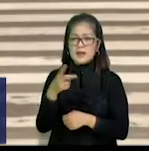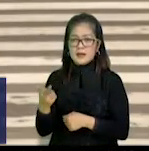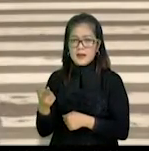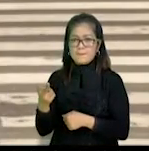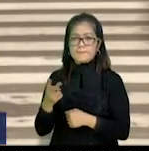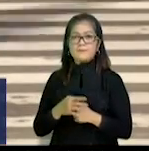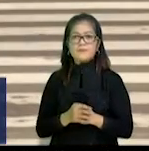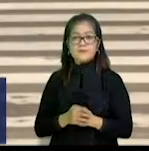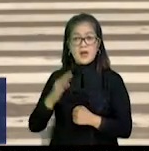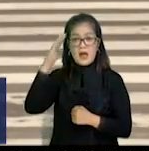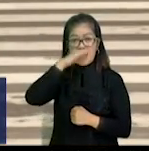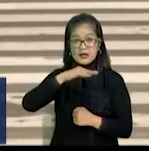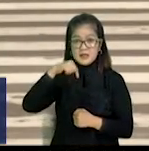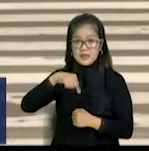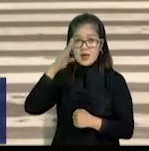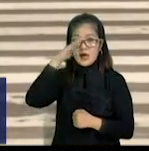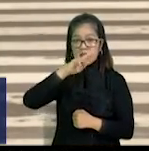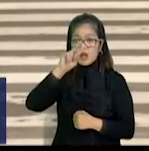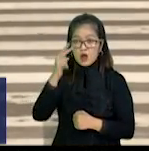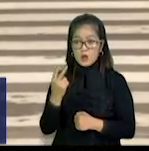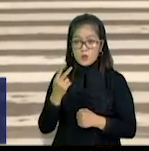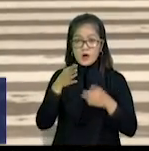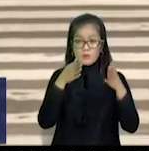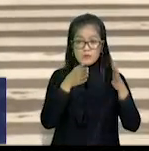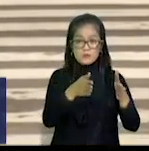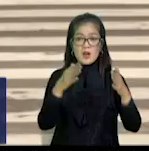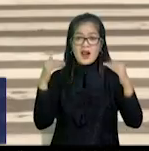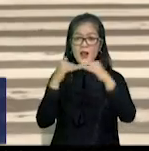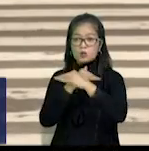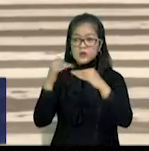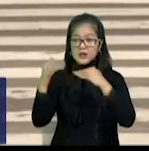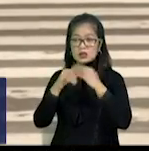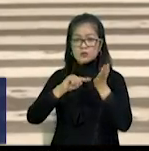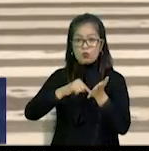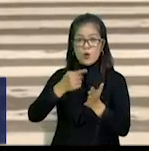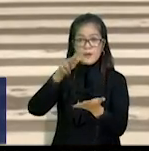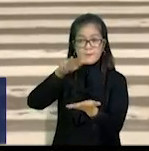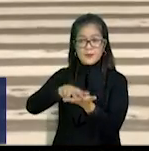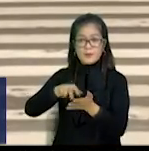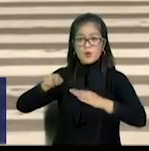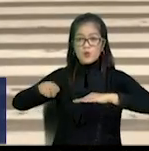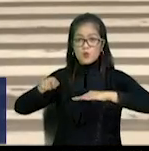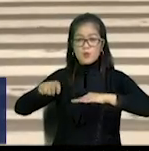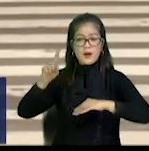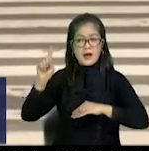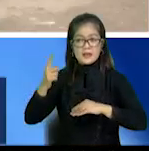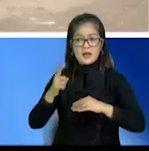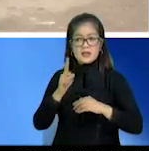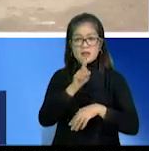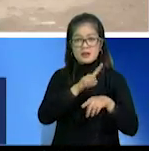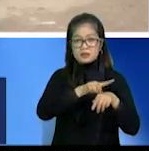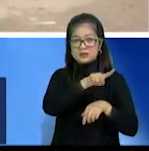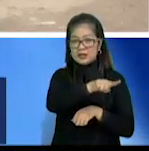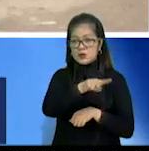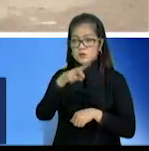ini merupakan hari kedua Direktorat lalu lintas Polda Metro Jaya memberlakukan sanksi tilang bagi para pelanggar sistem ganjil genap di 13 ruas jalan yang